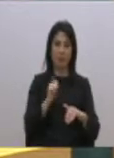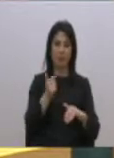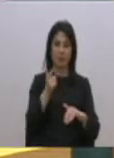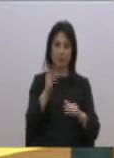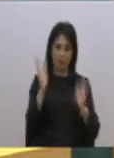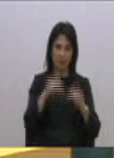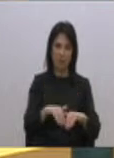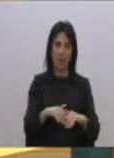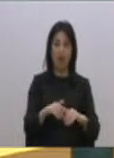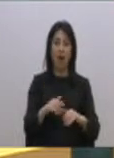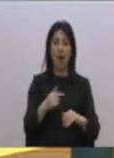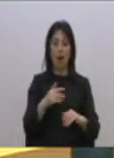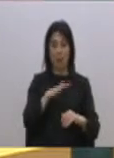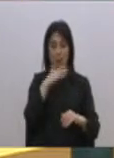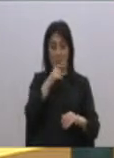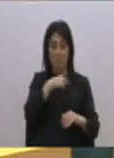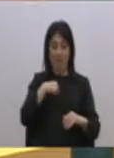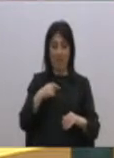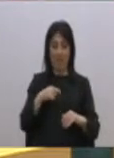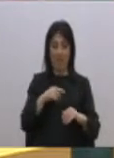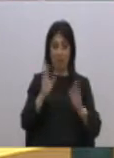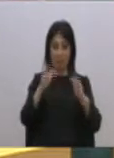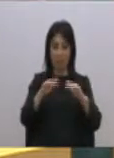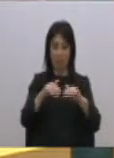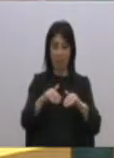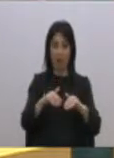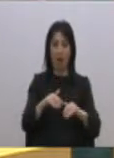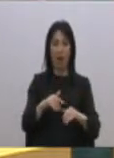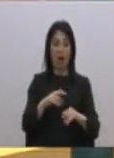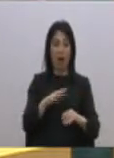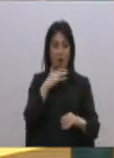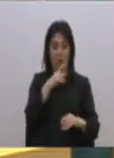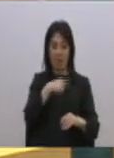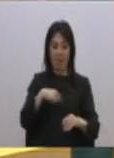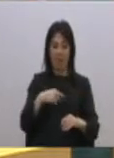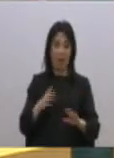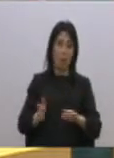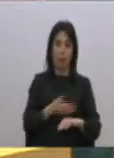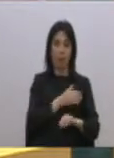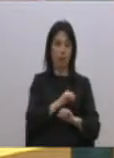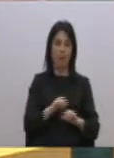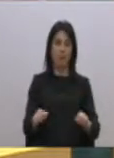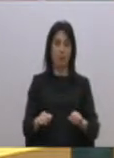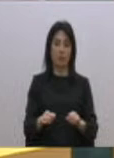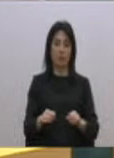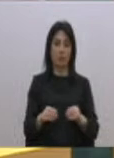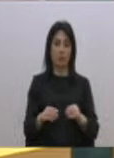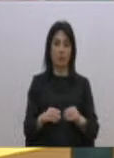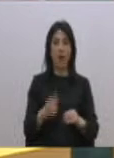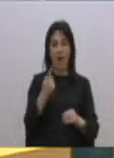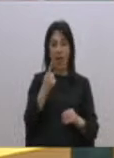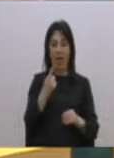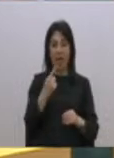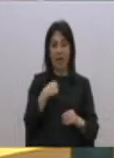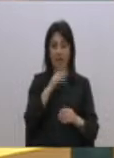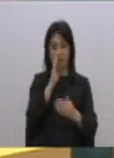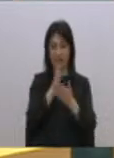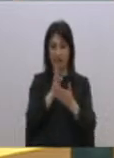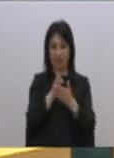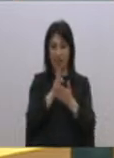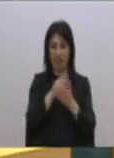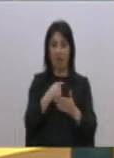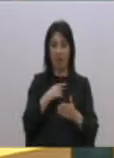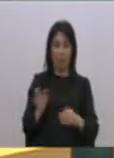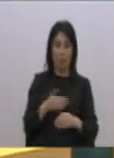სასამართლო იღებს გადაწყვეტილებას, რომ ესენი მოიქცენ არასწორად და აუქმებს ამ გადაწყვეტილებას, ანუ ამ პირის მიმართ ნეგატიურ